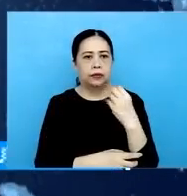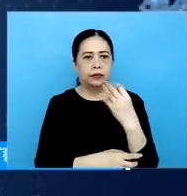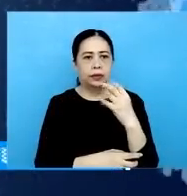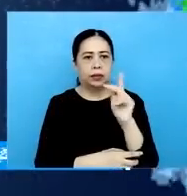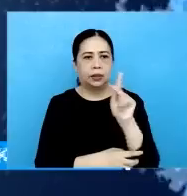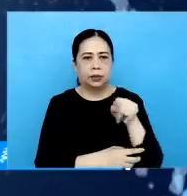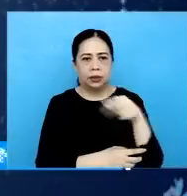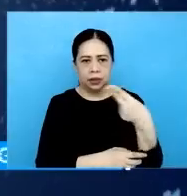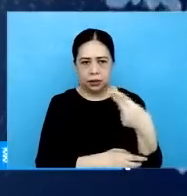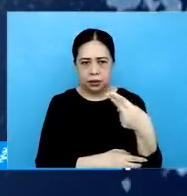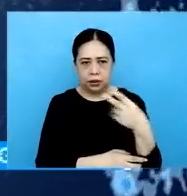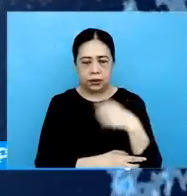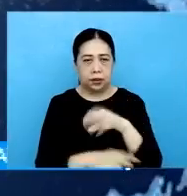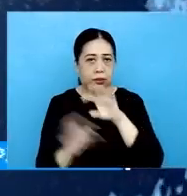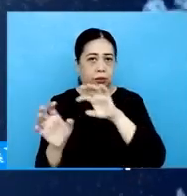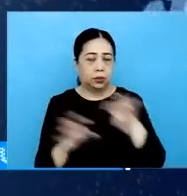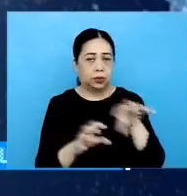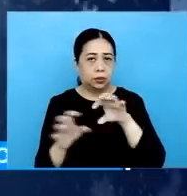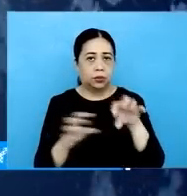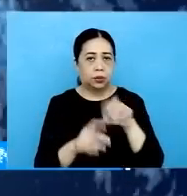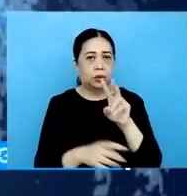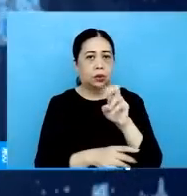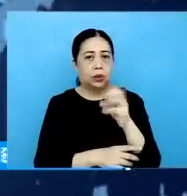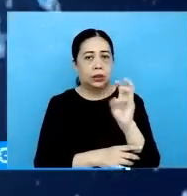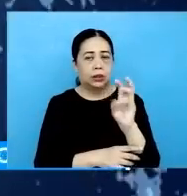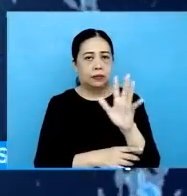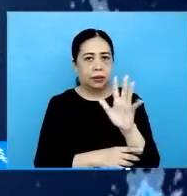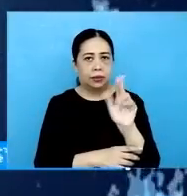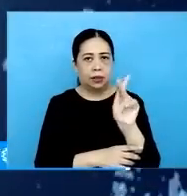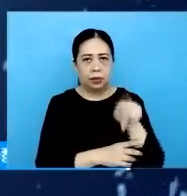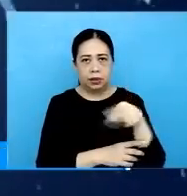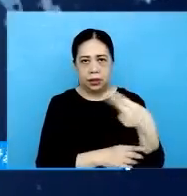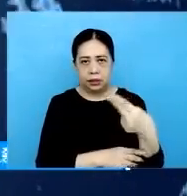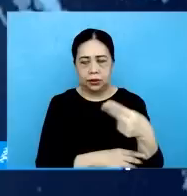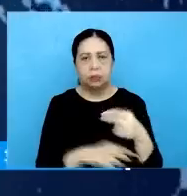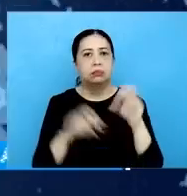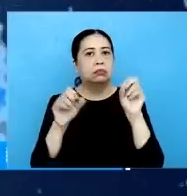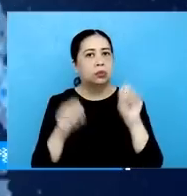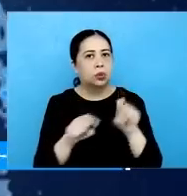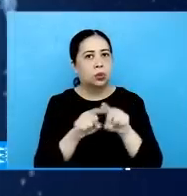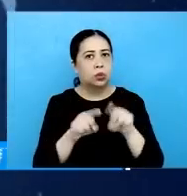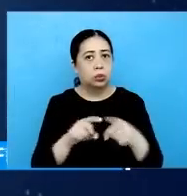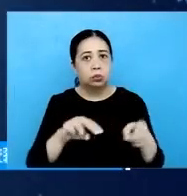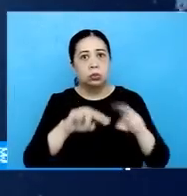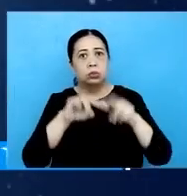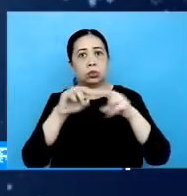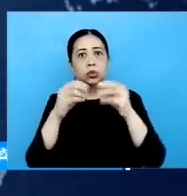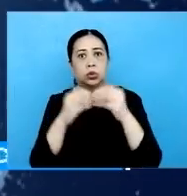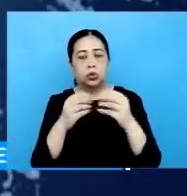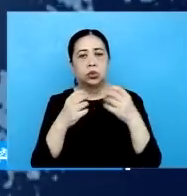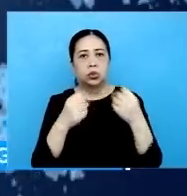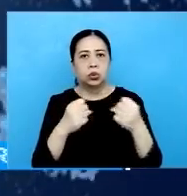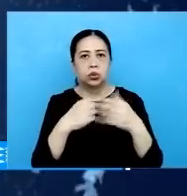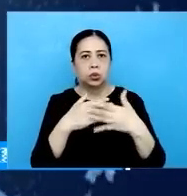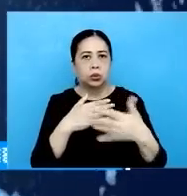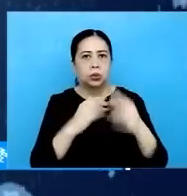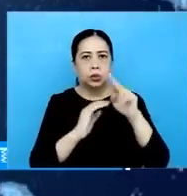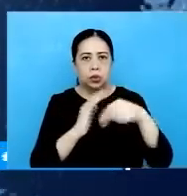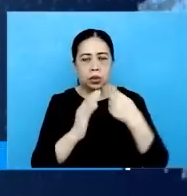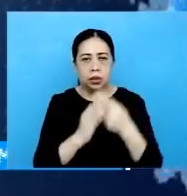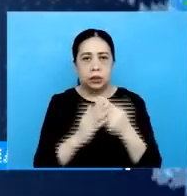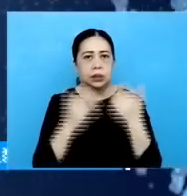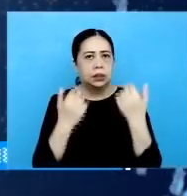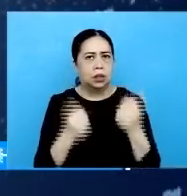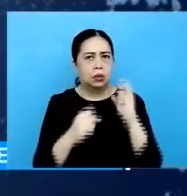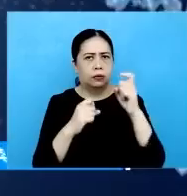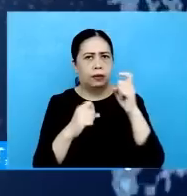per hour at bugsong aabot sa 265 kph. Posible pa raw itong lumakas sa mga susunod na oras. Sa ngayon mabilis